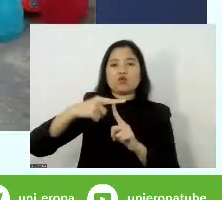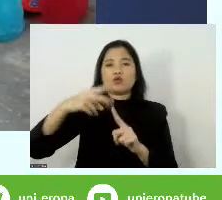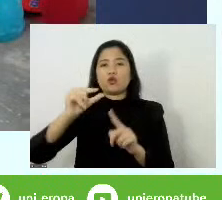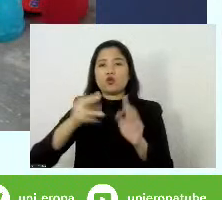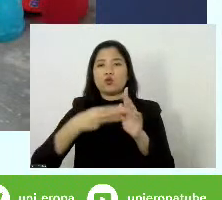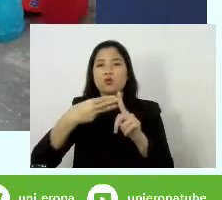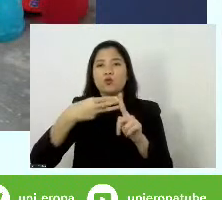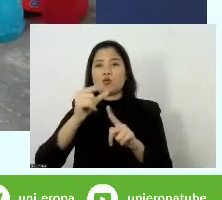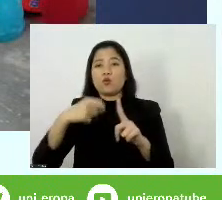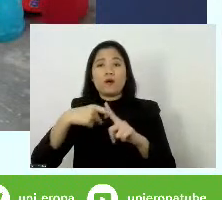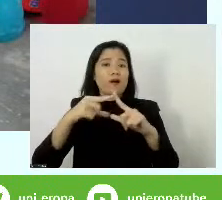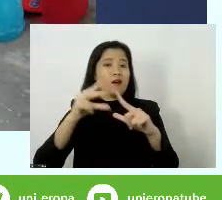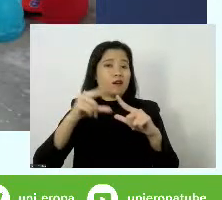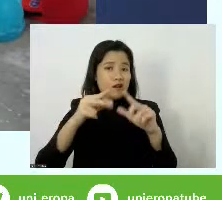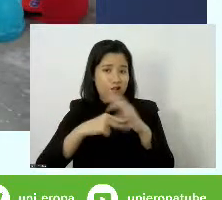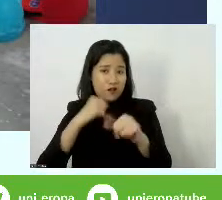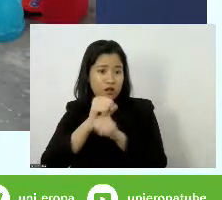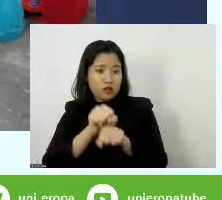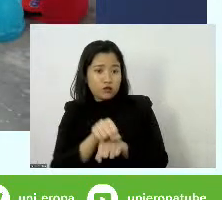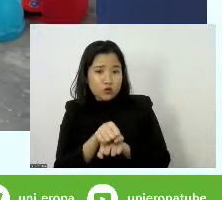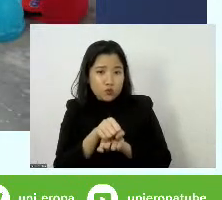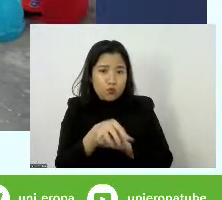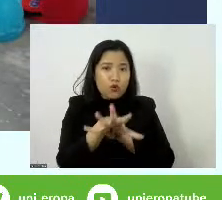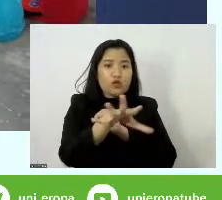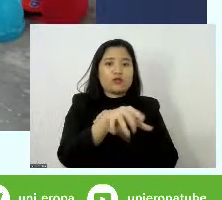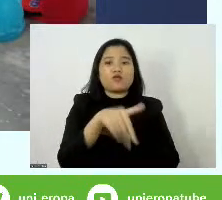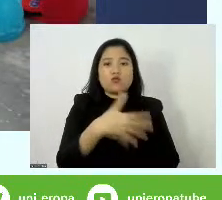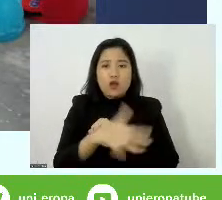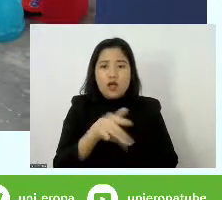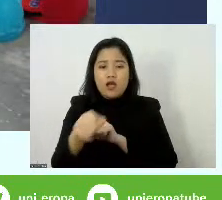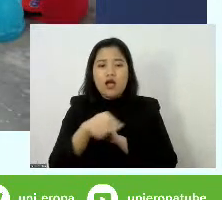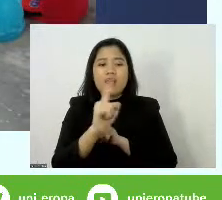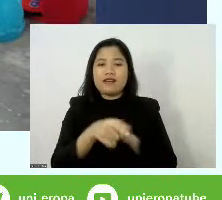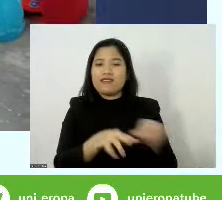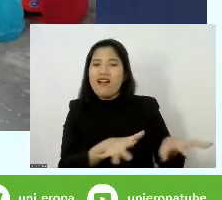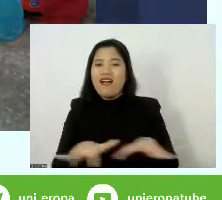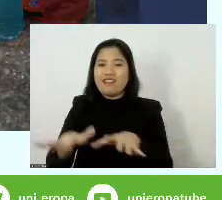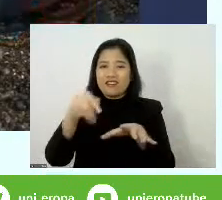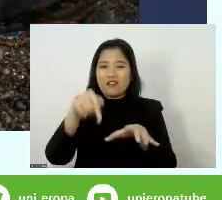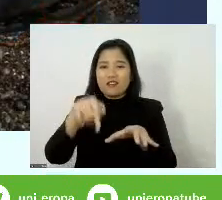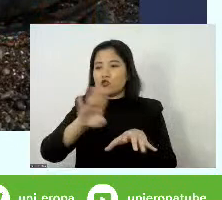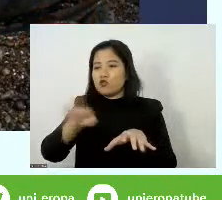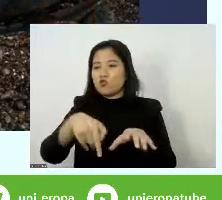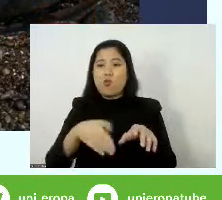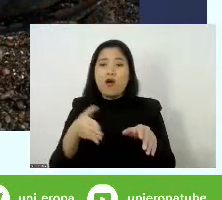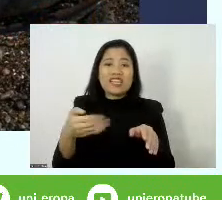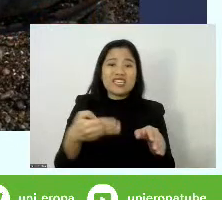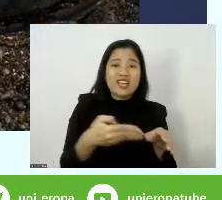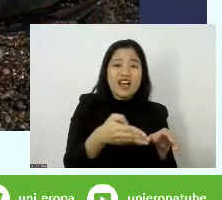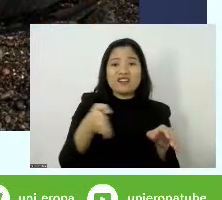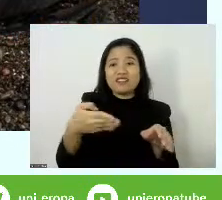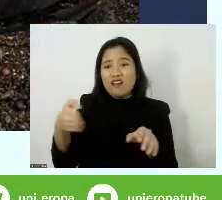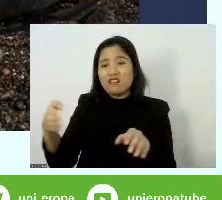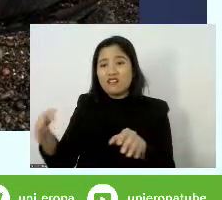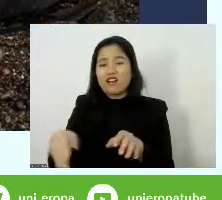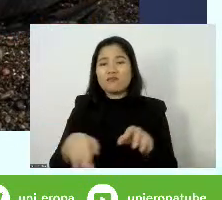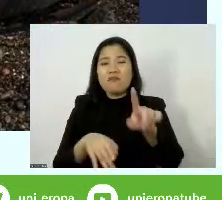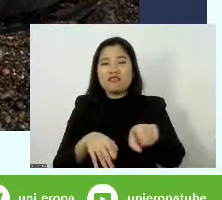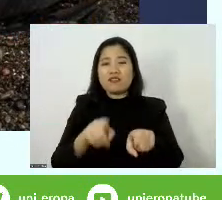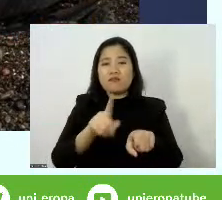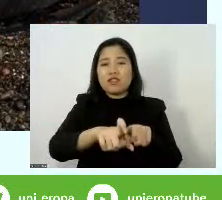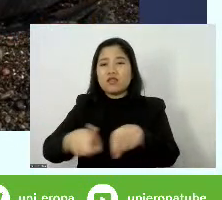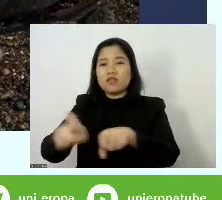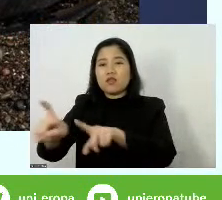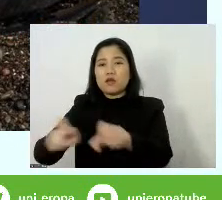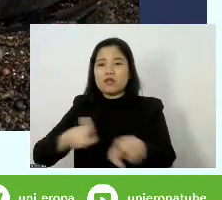menjadikannya pingsan ketika disemprotkan ke debit air di akan membunuh juga semuanya jadi ikan yang lain mati kemudian karangnya mati juga